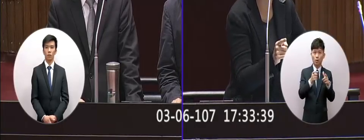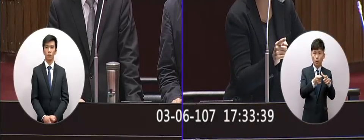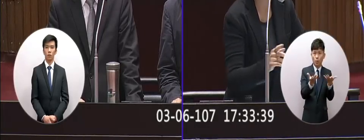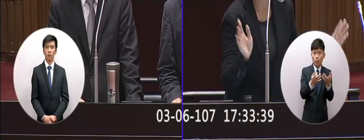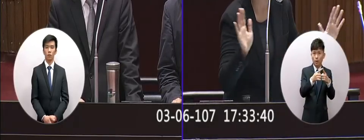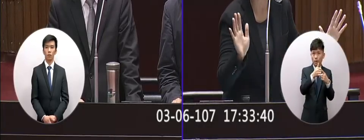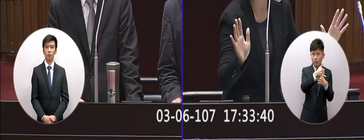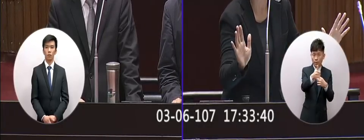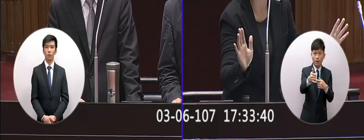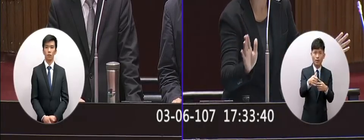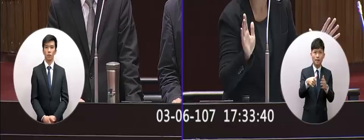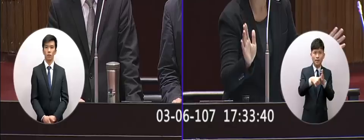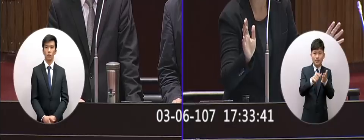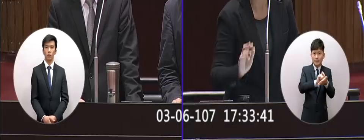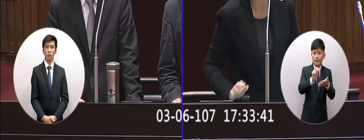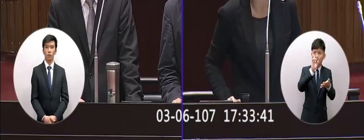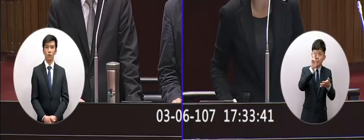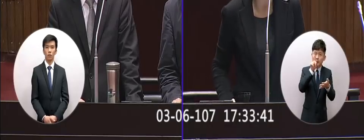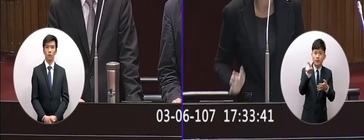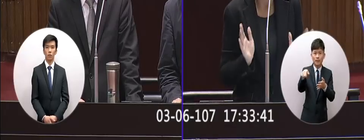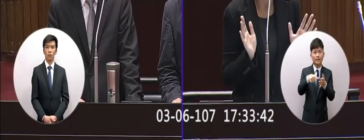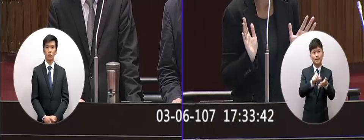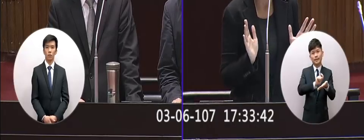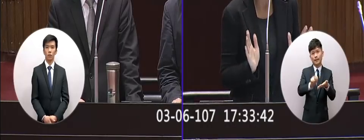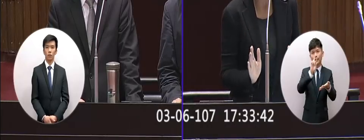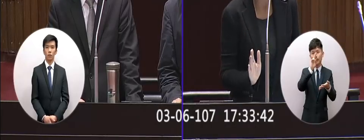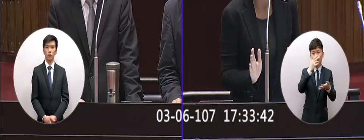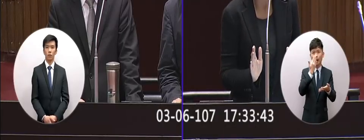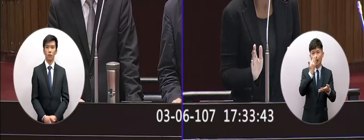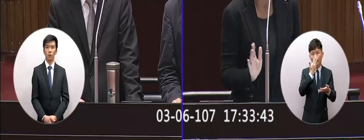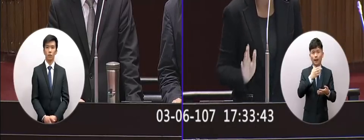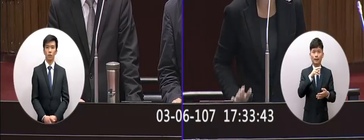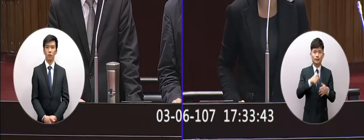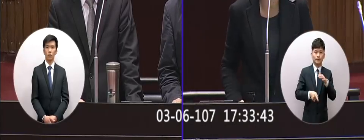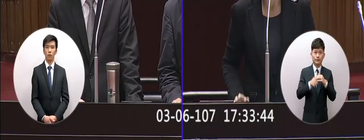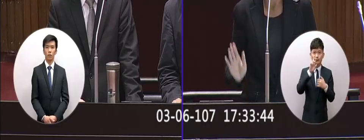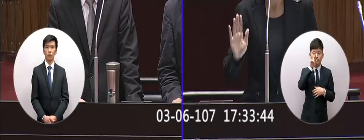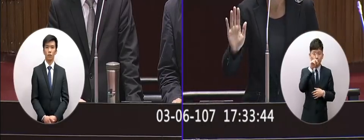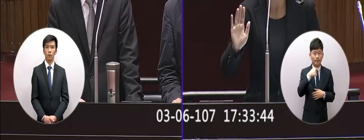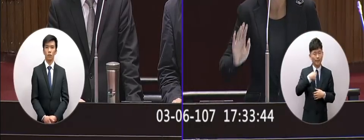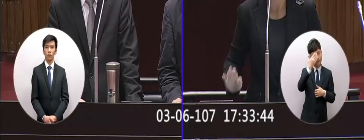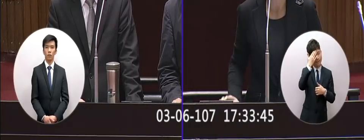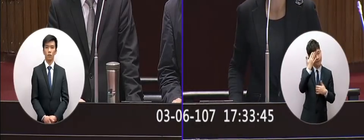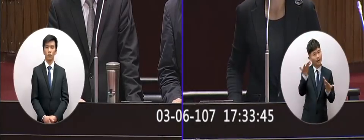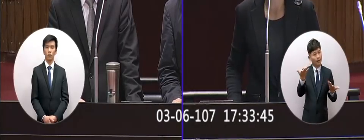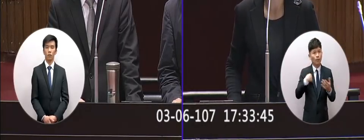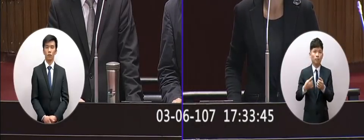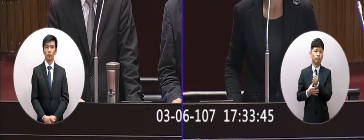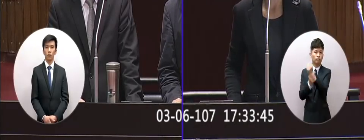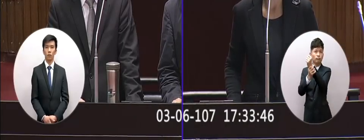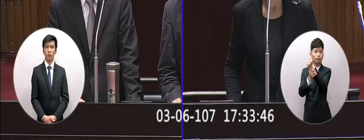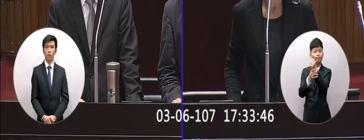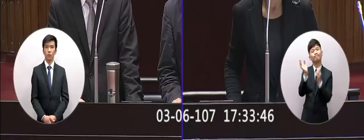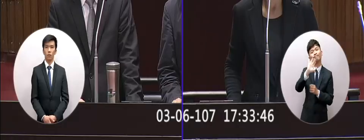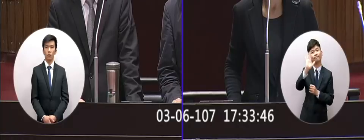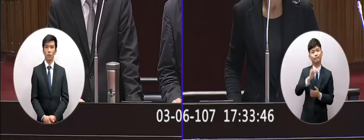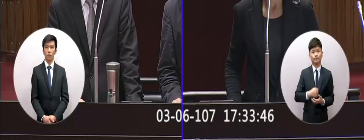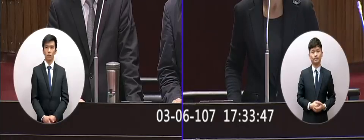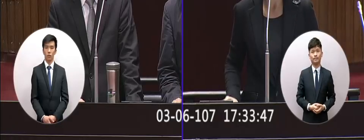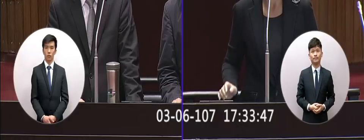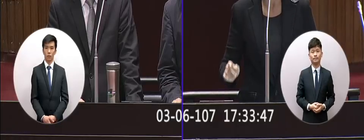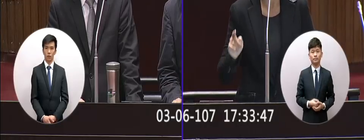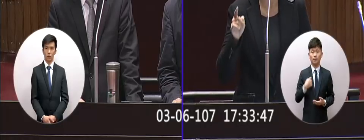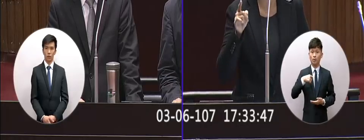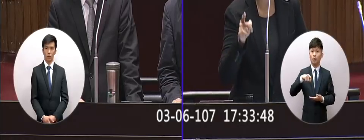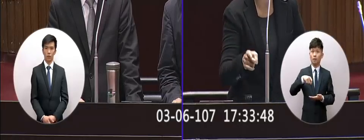写错我的名字，我害怕他们写错你的名字，我害怕犯错，很麻烦，所以我不要支持你。